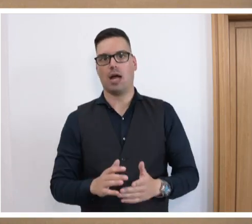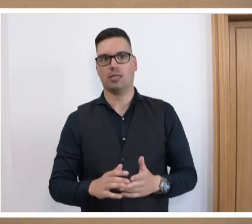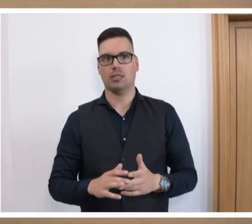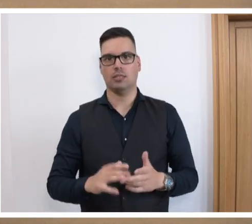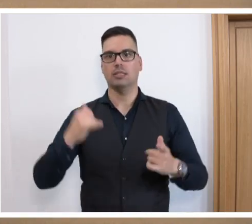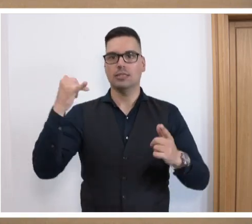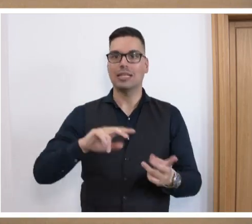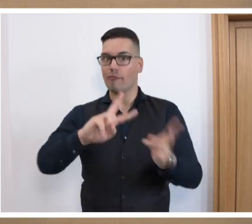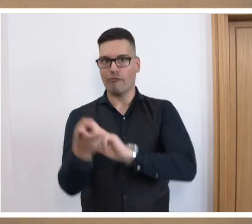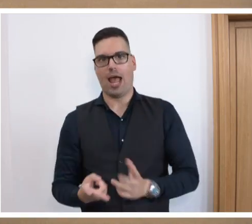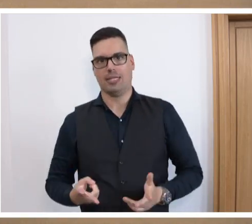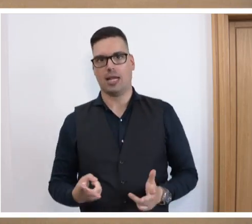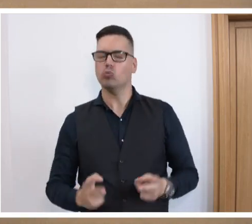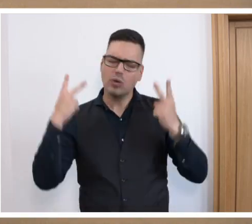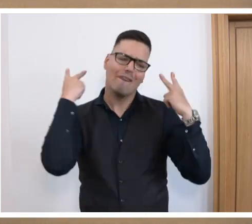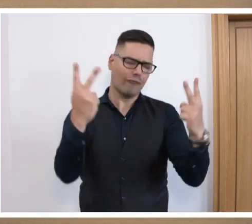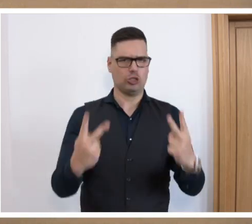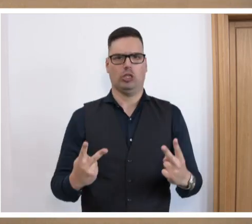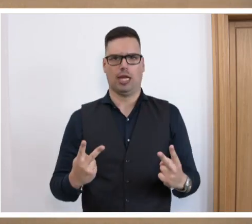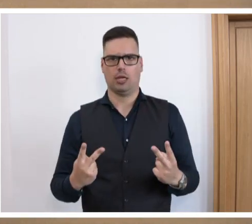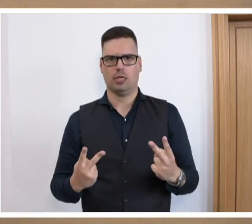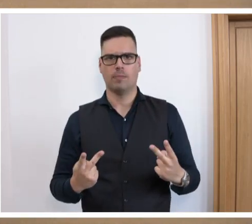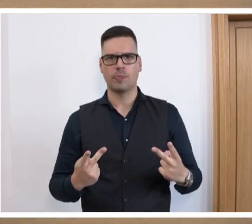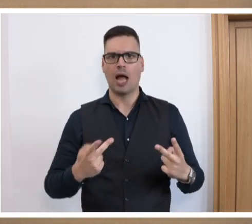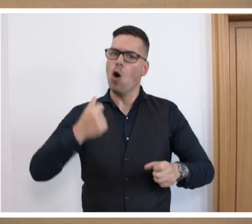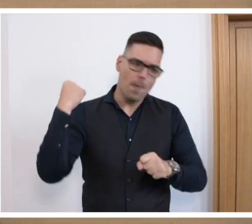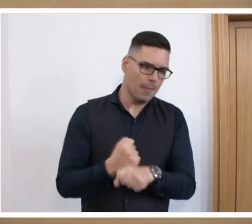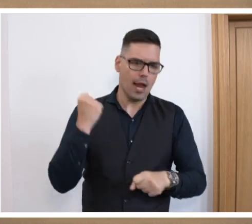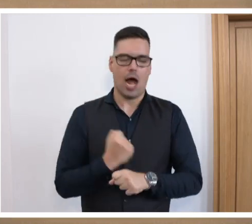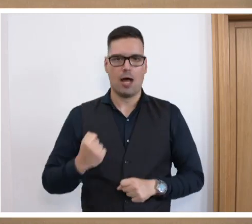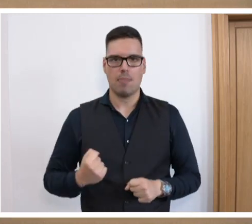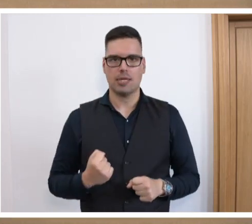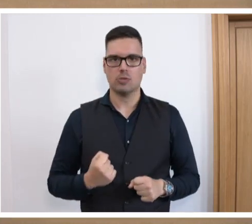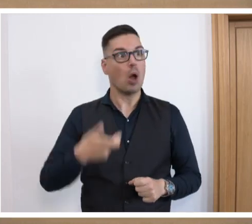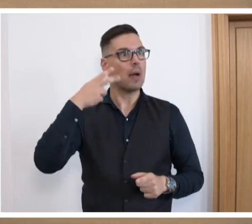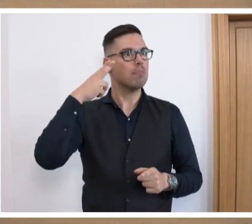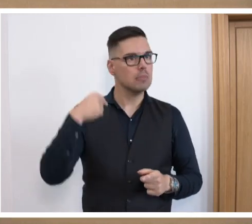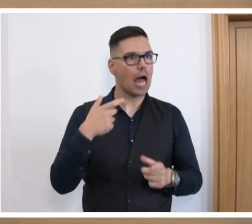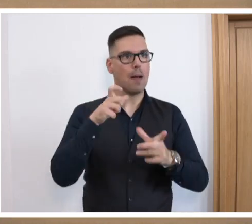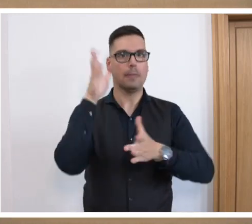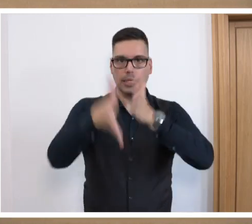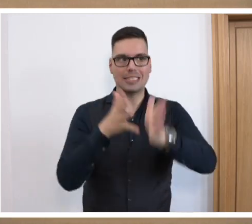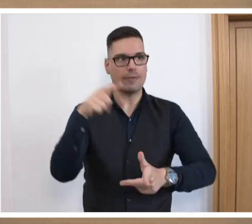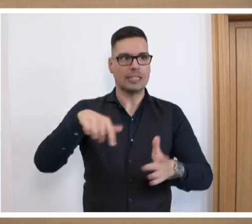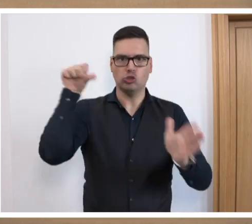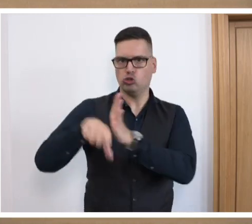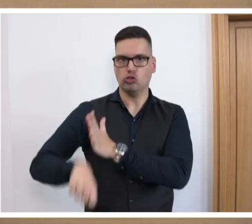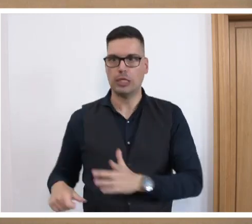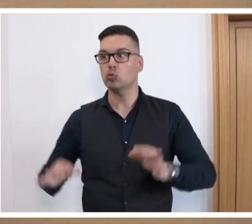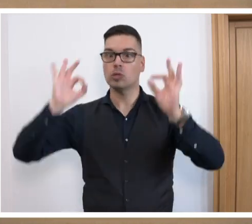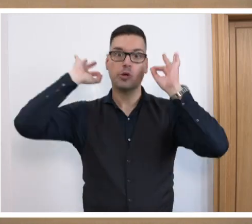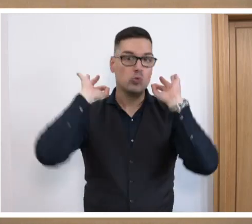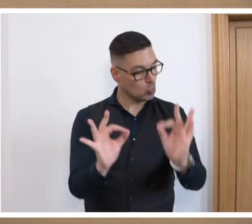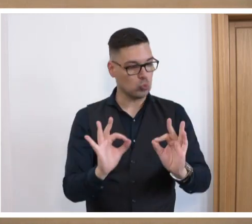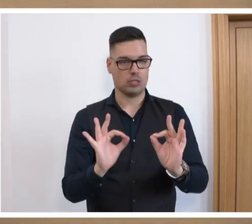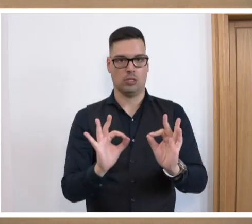deutlich verändert. Und es war wichtig, hier Dinge auch herauszuarbeiten und auch beim Namen zu nennen, was hier vor sich geht. Und es ist gut,